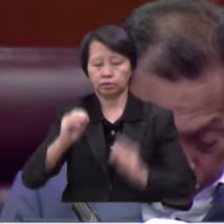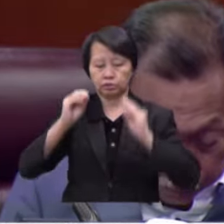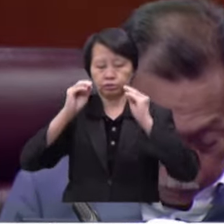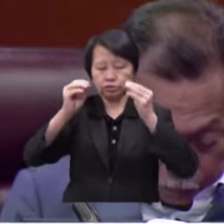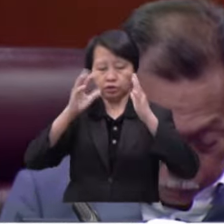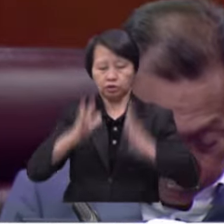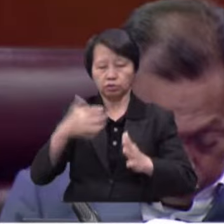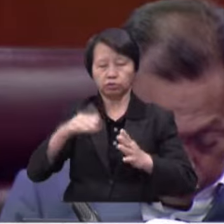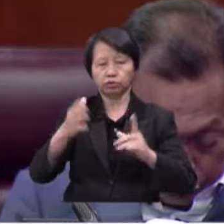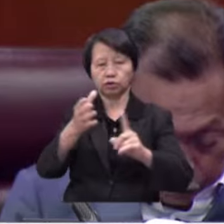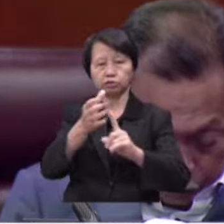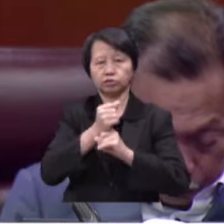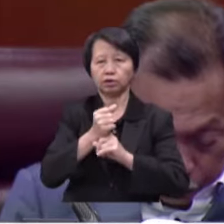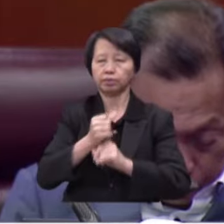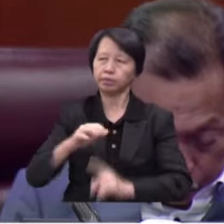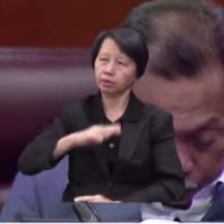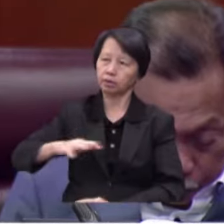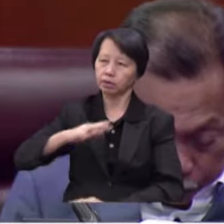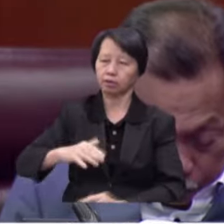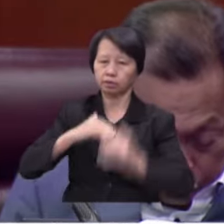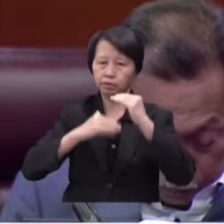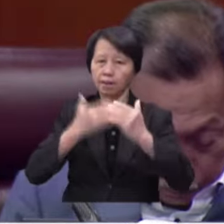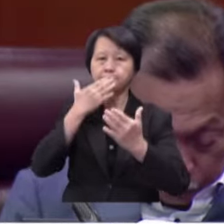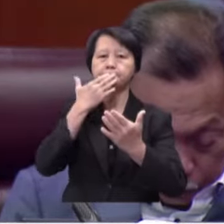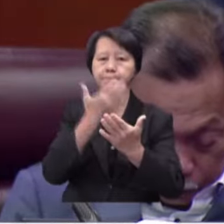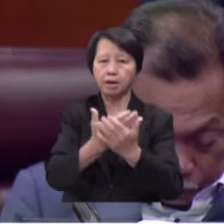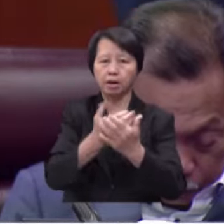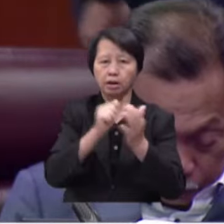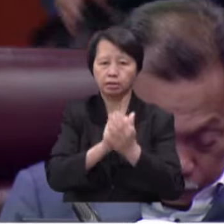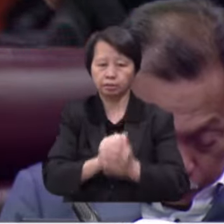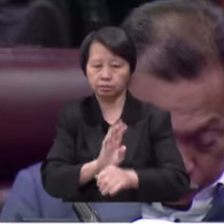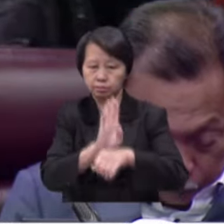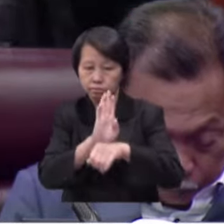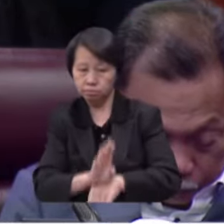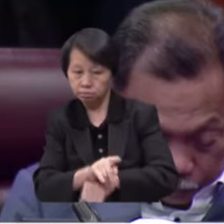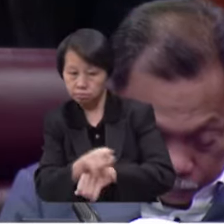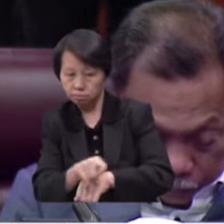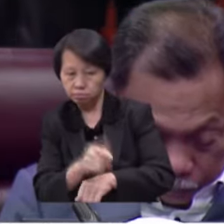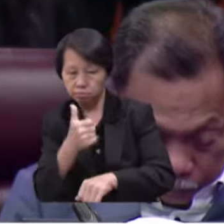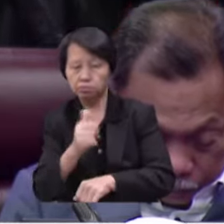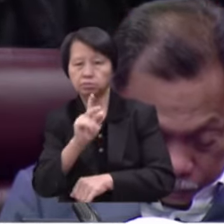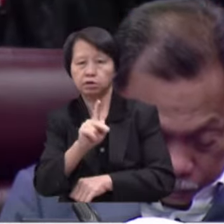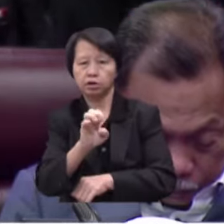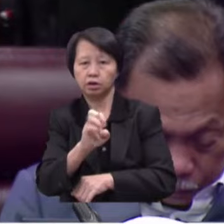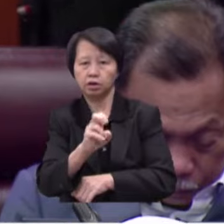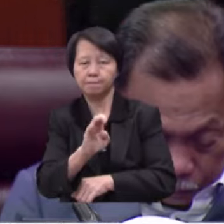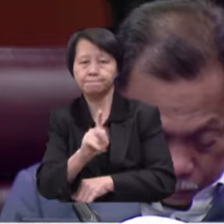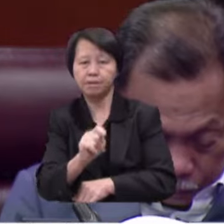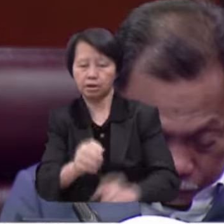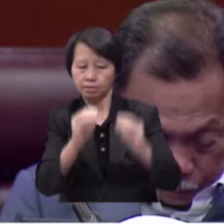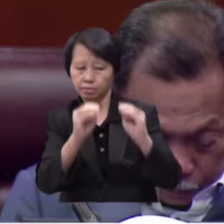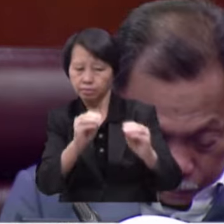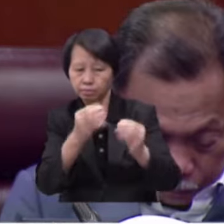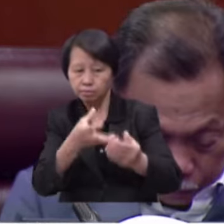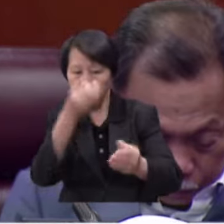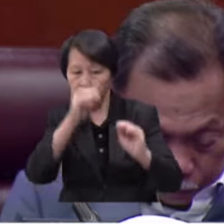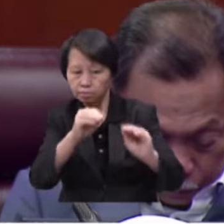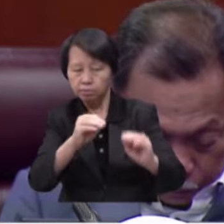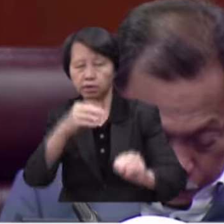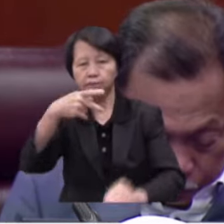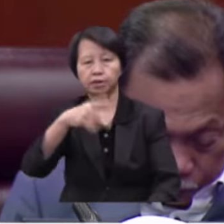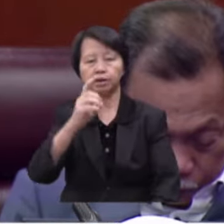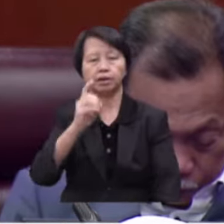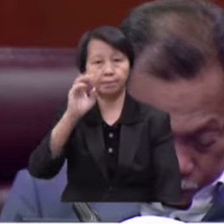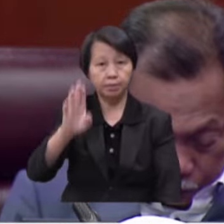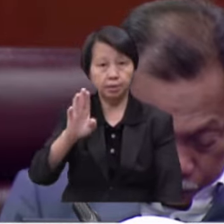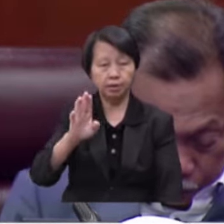telah mencapai sekurang-kurangnya tahap baik dalam membudayakan Dalam pengajaran dan pembelajaran PDP